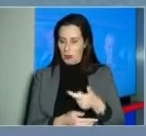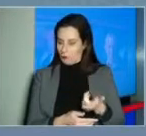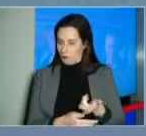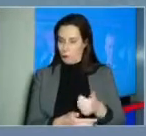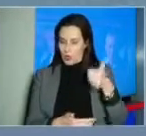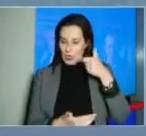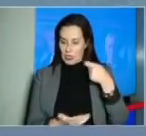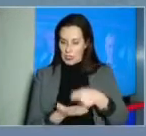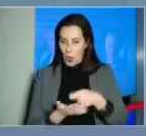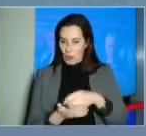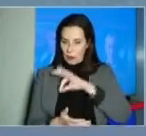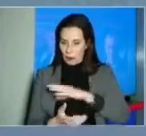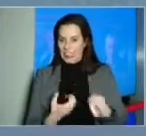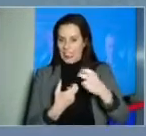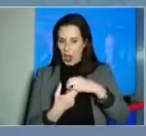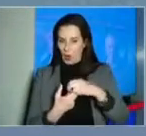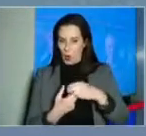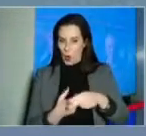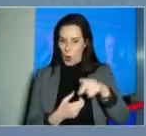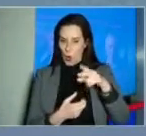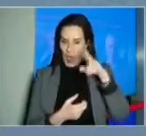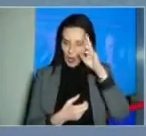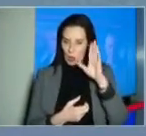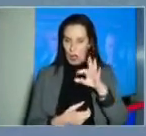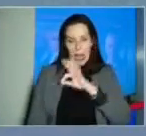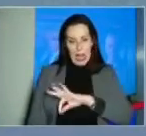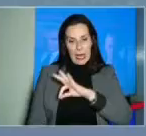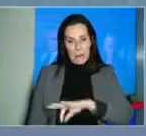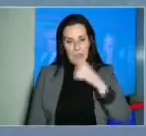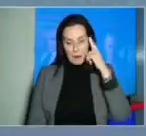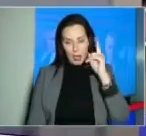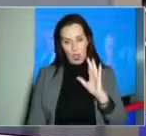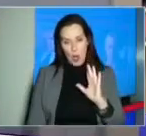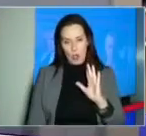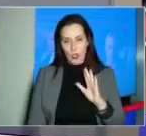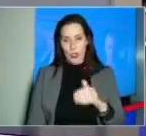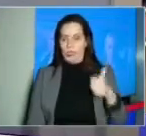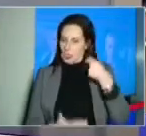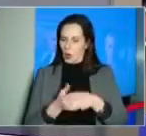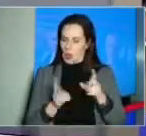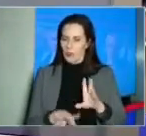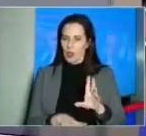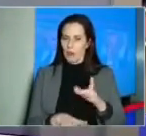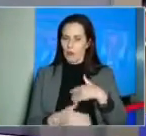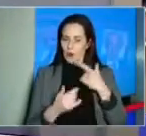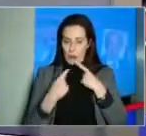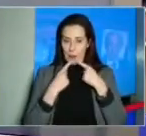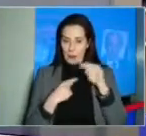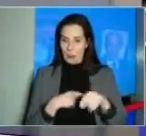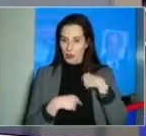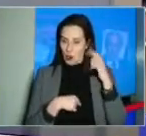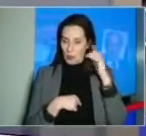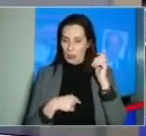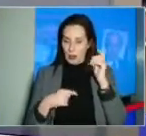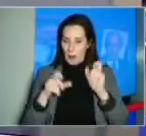ולליברמן להתאחד, יכול להיות שזה יהיה איכות הבא בעצם? עם ליברמן אני לא יודע כמה זה עוד אפשרי, אבל עם כחלון זה כן אפשרי, וזה נמצא על השולחן, אני שומע גם